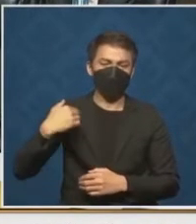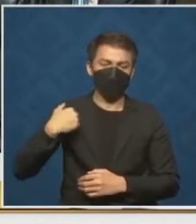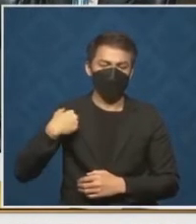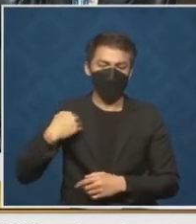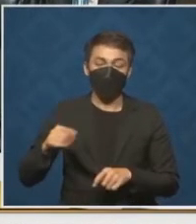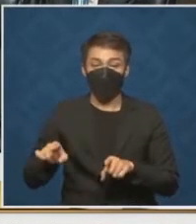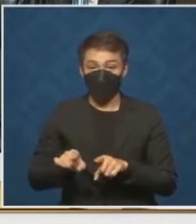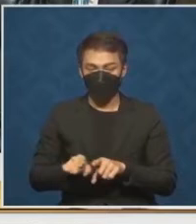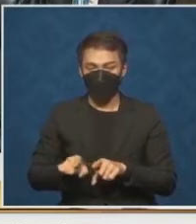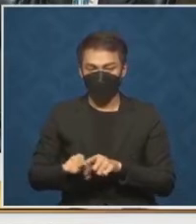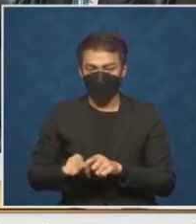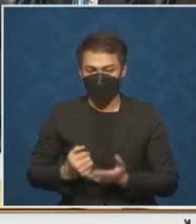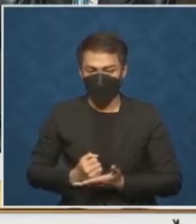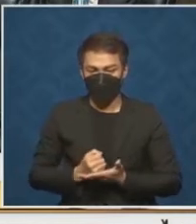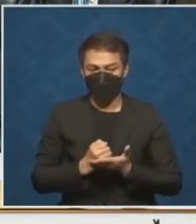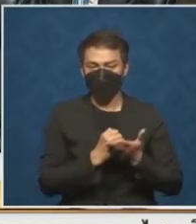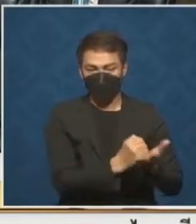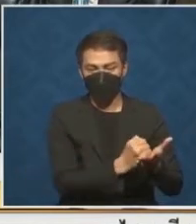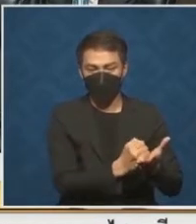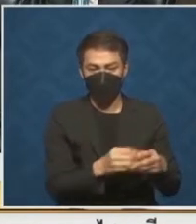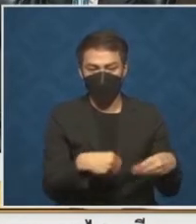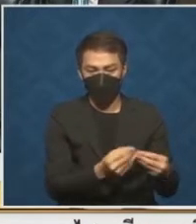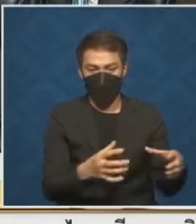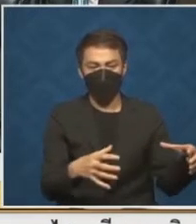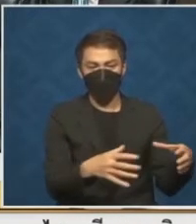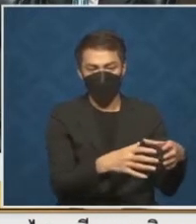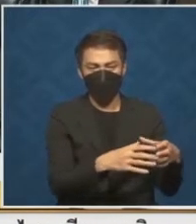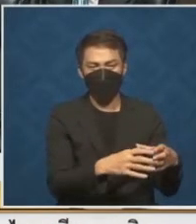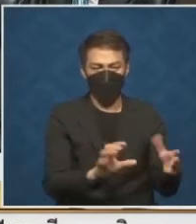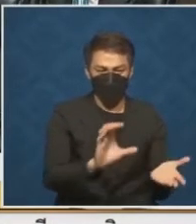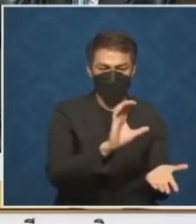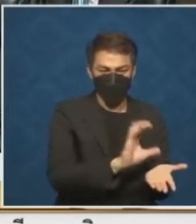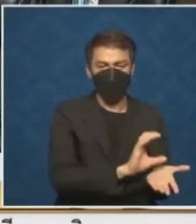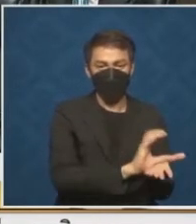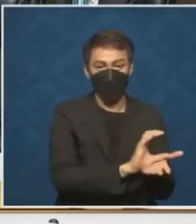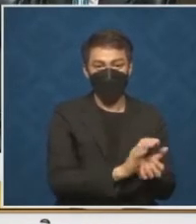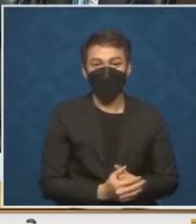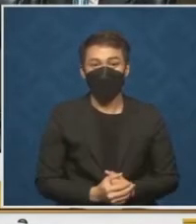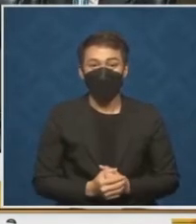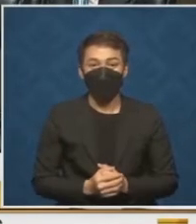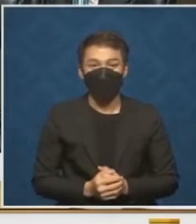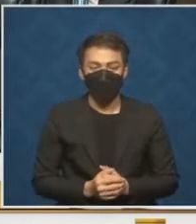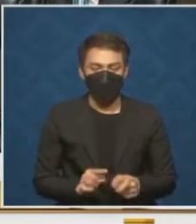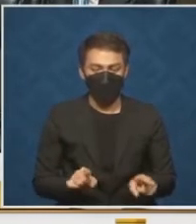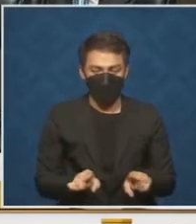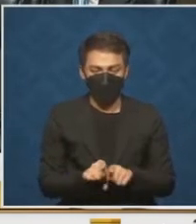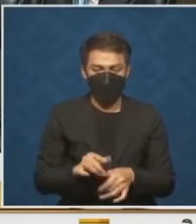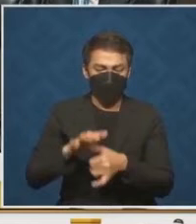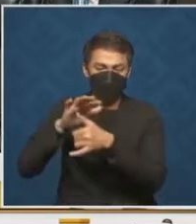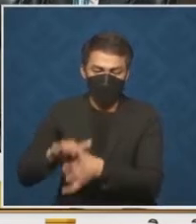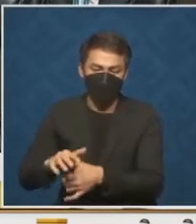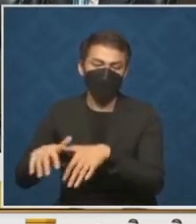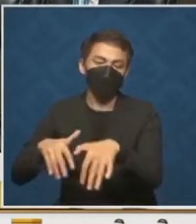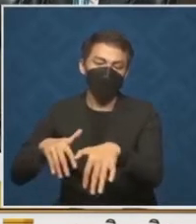ซ้ำเติมปัญหาให้กับประชาชนการแก้ปัญหาโรคระบาดทั้งในคนและสัตว์ขาดองค์ความ